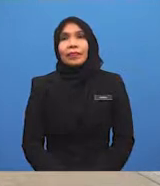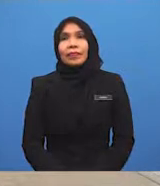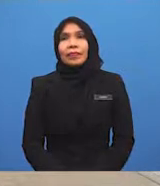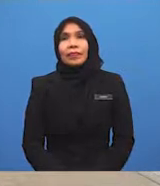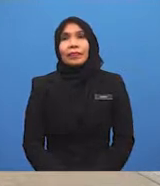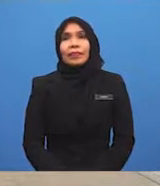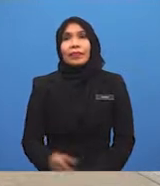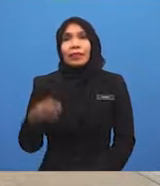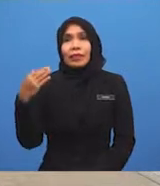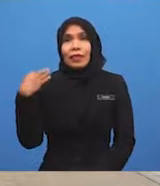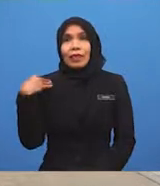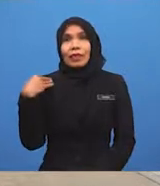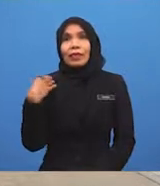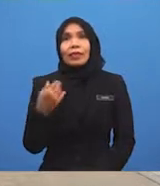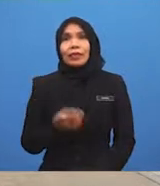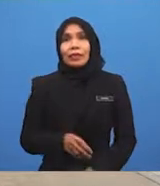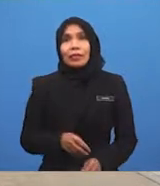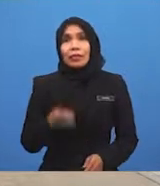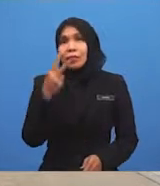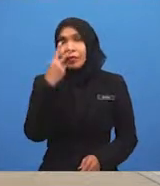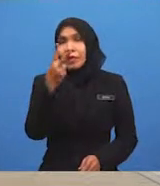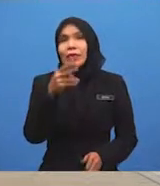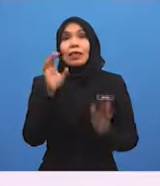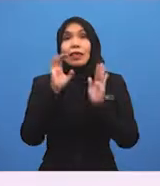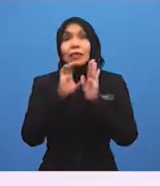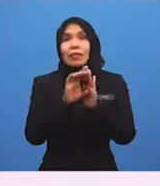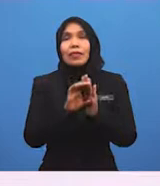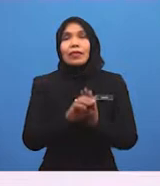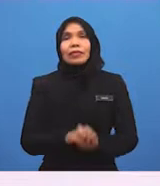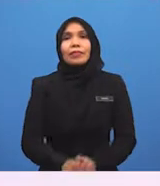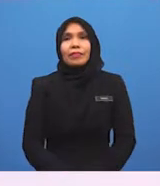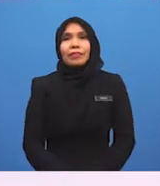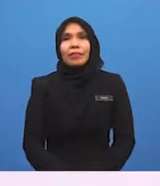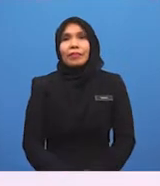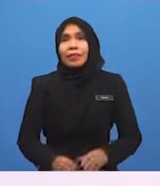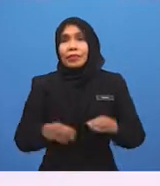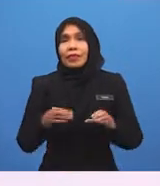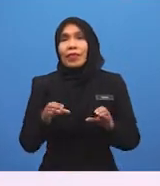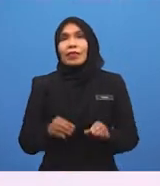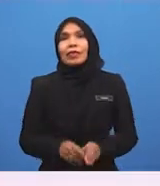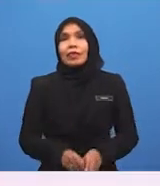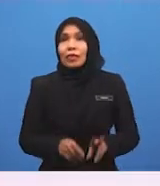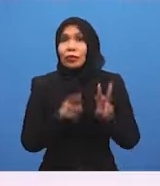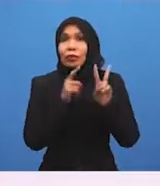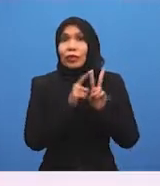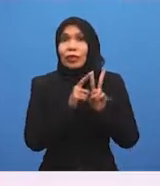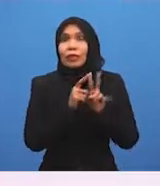gambar yang Ling tunjukkan tadi? Maka, cara bersikap adil yang kedua